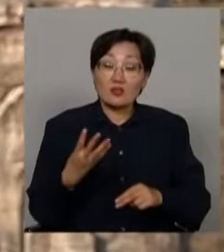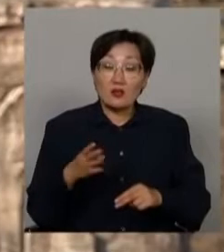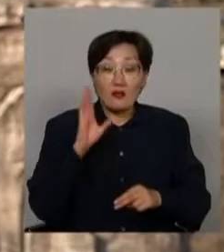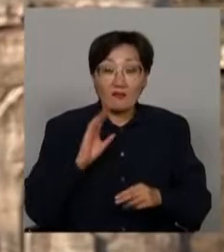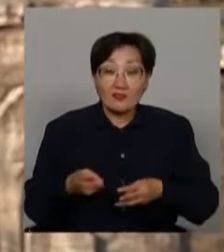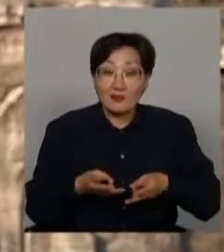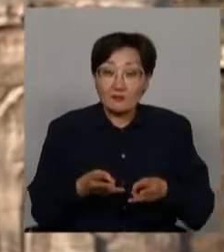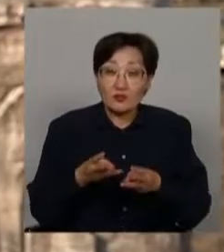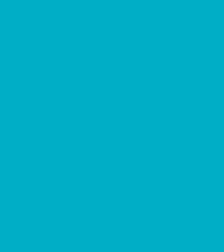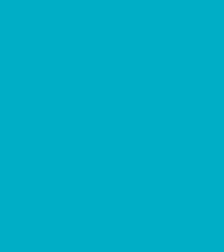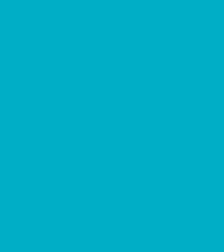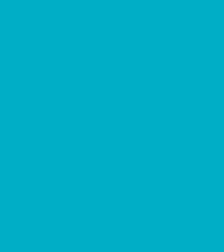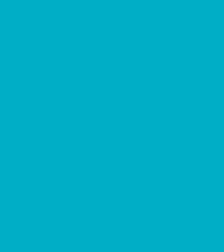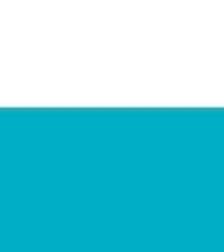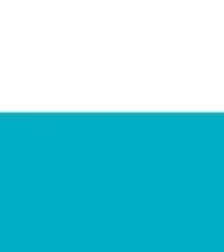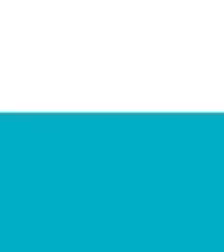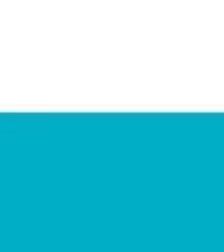канала.